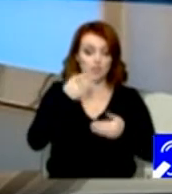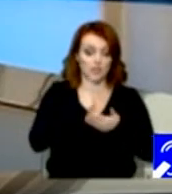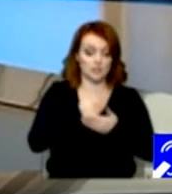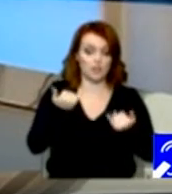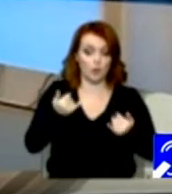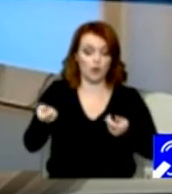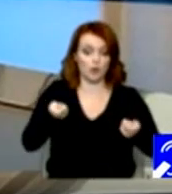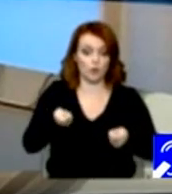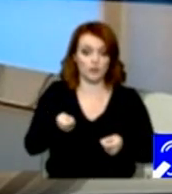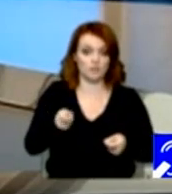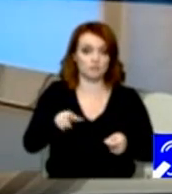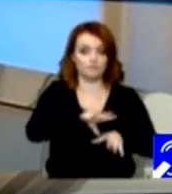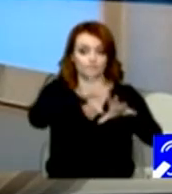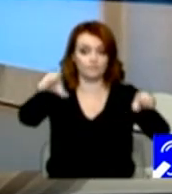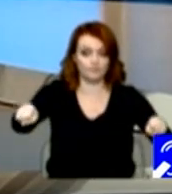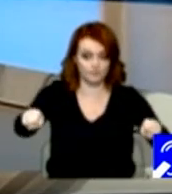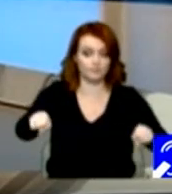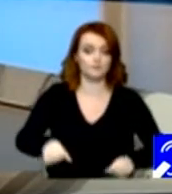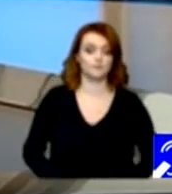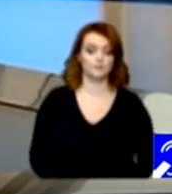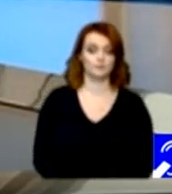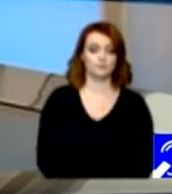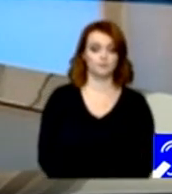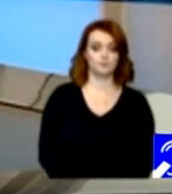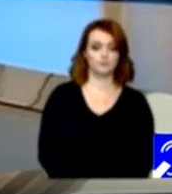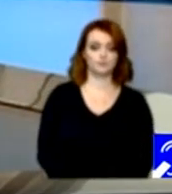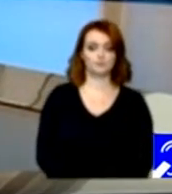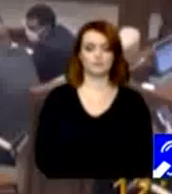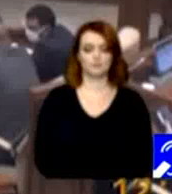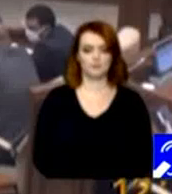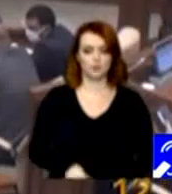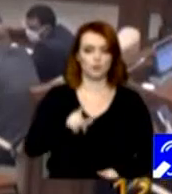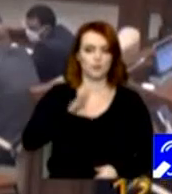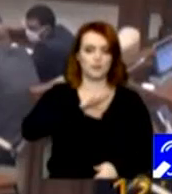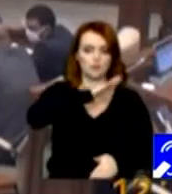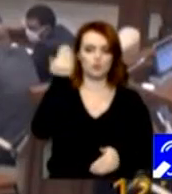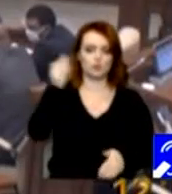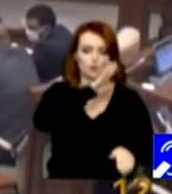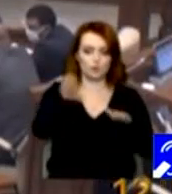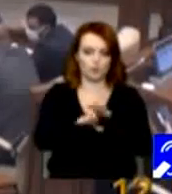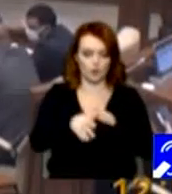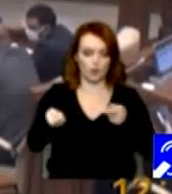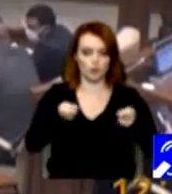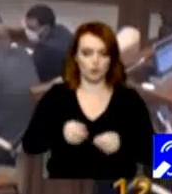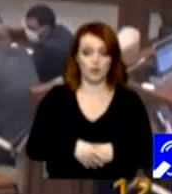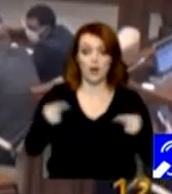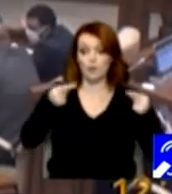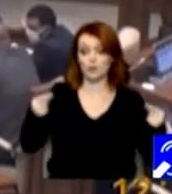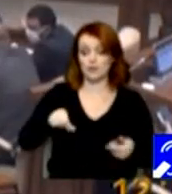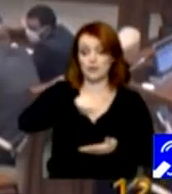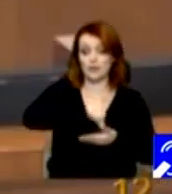politica editorială a posturilor publice de radio și televiziune care a codului serviciilor media audiovizuale